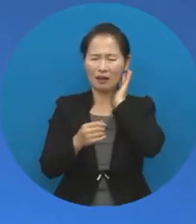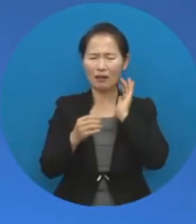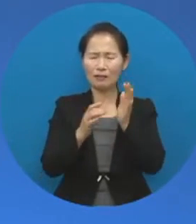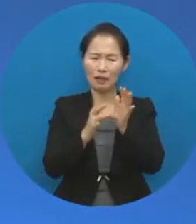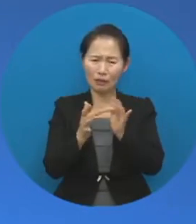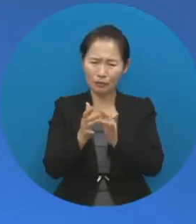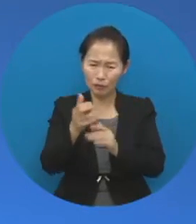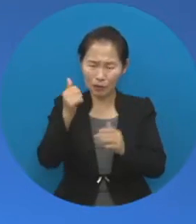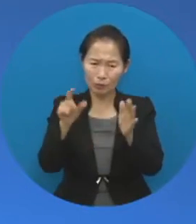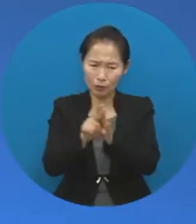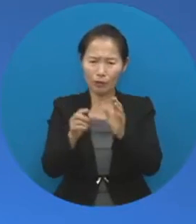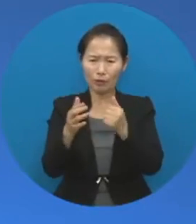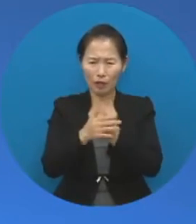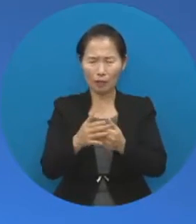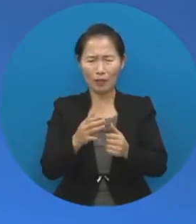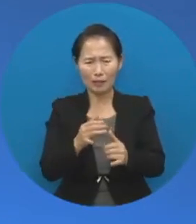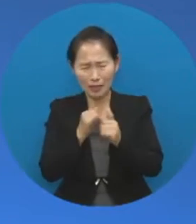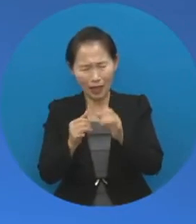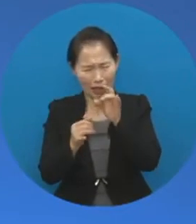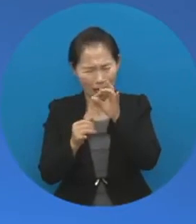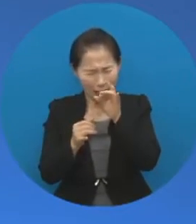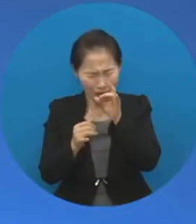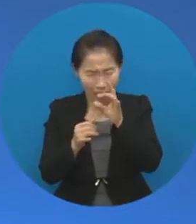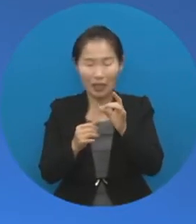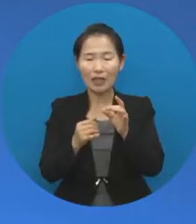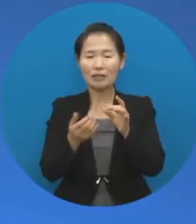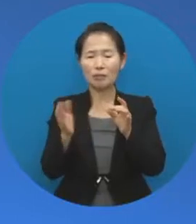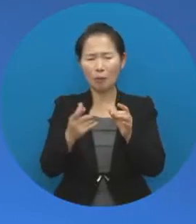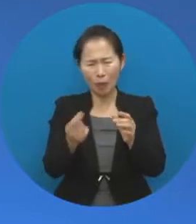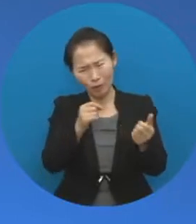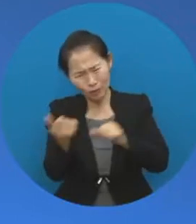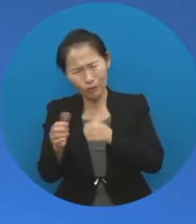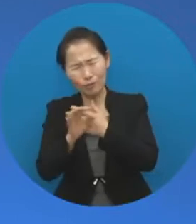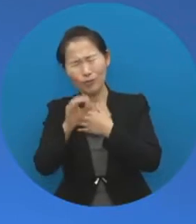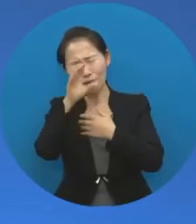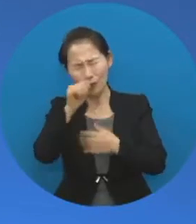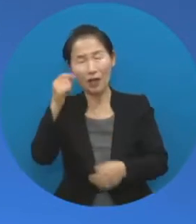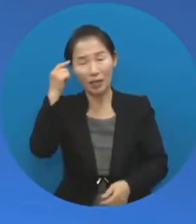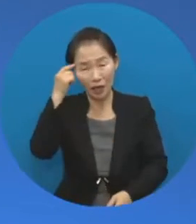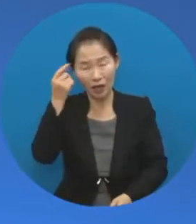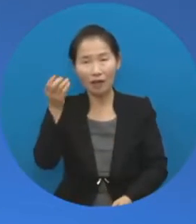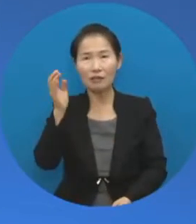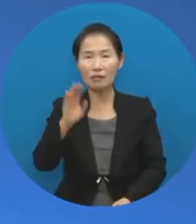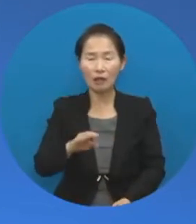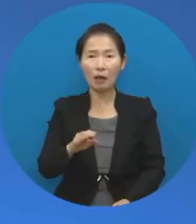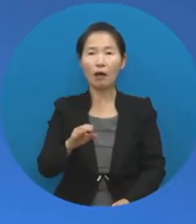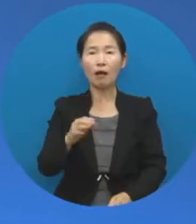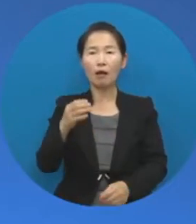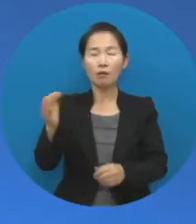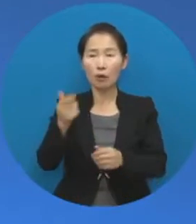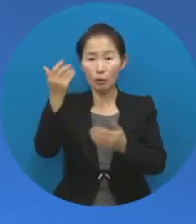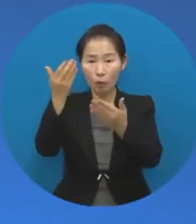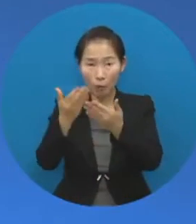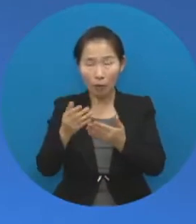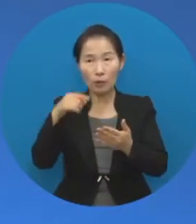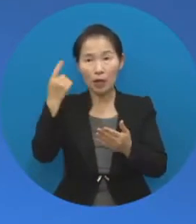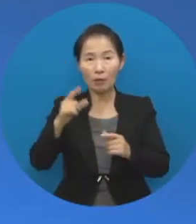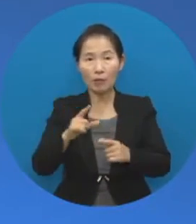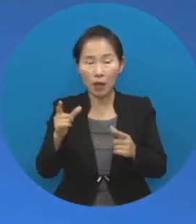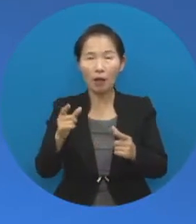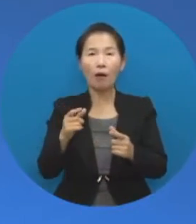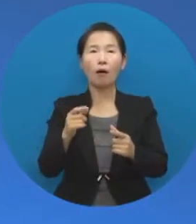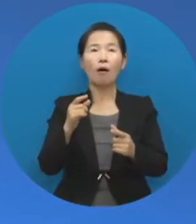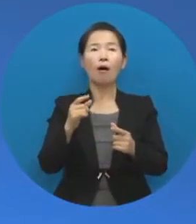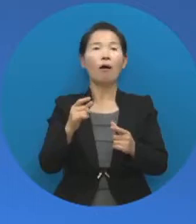싫은 거예요. 그래서 정말 하나님 빨리 천국 데려가 주세요 했는데 이 세상이 너무 아름다운 거예요. 제가 이제 아름다운 막